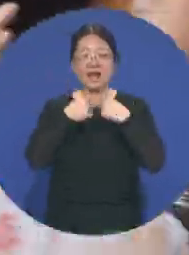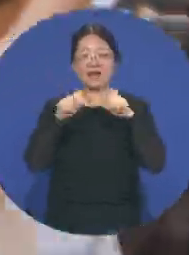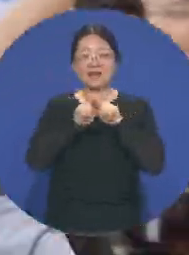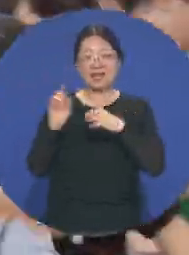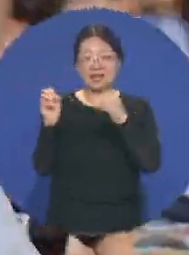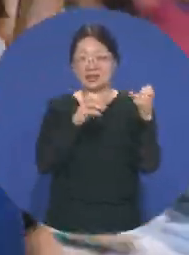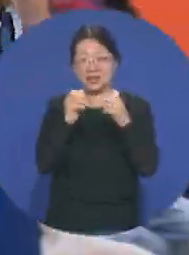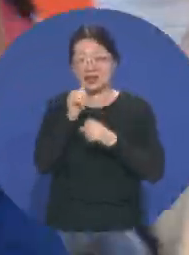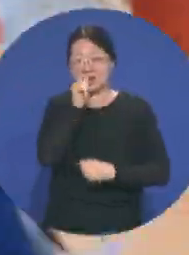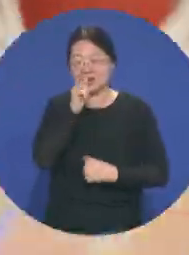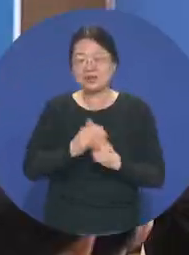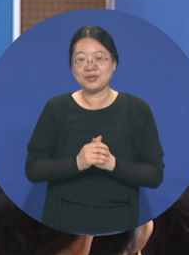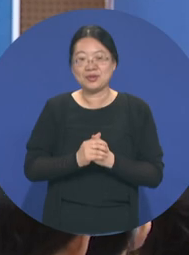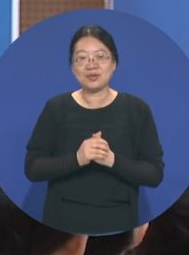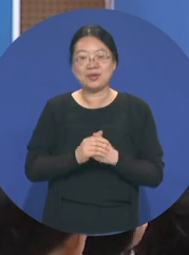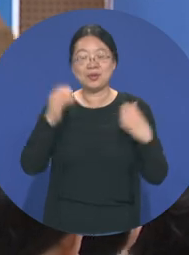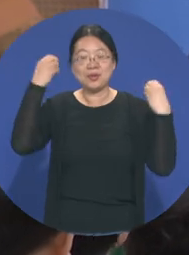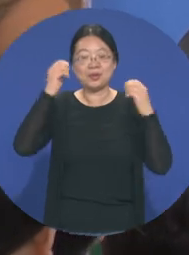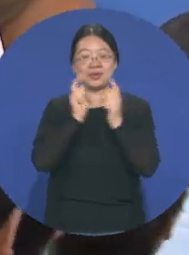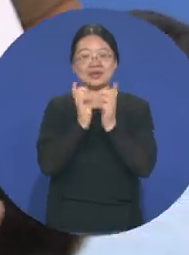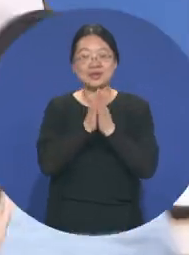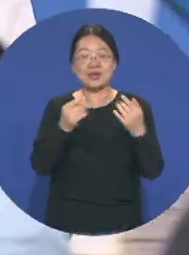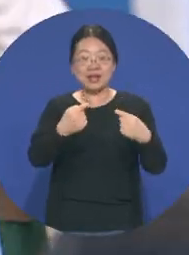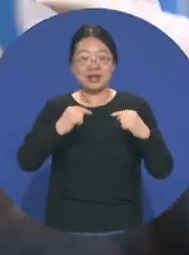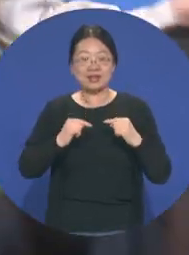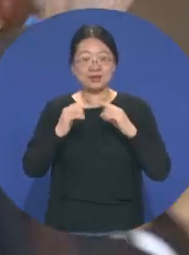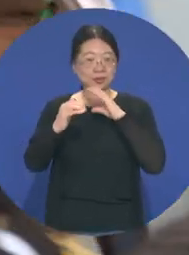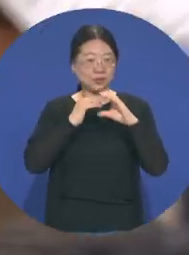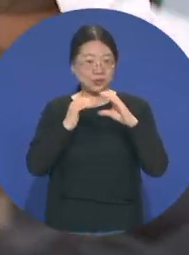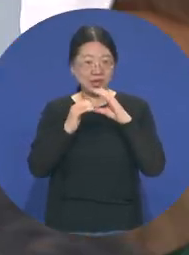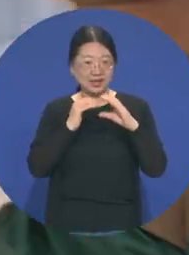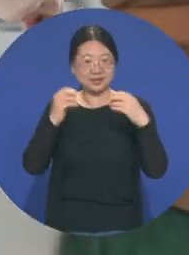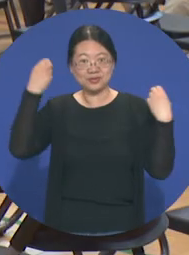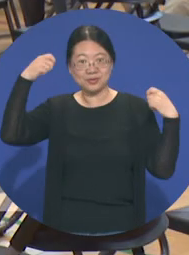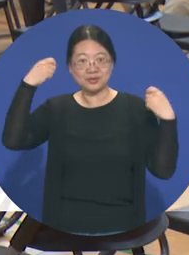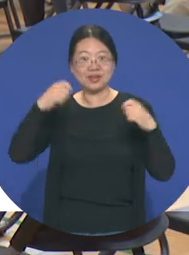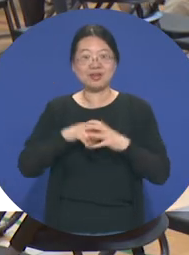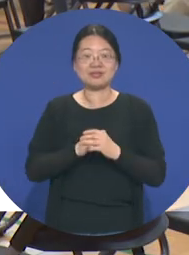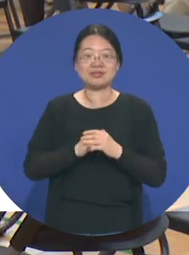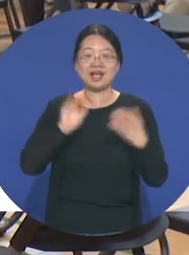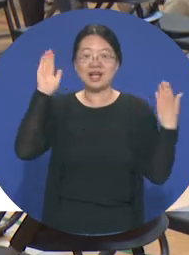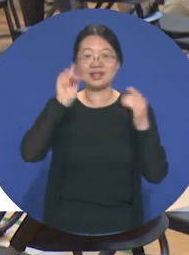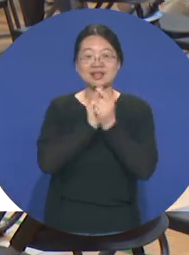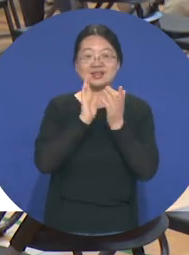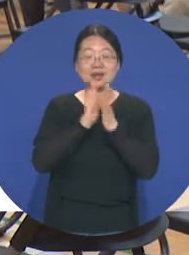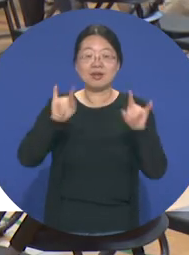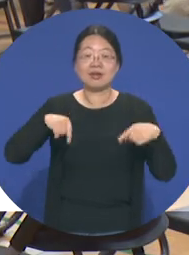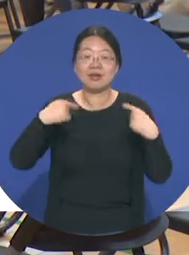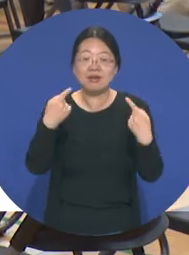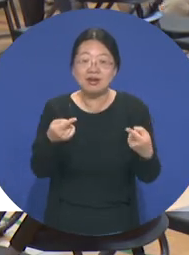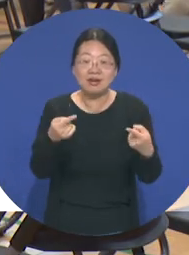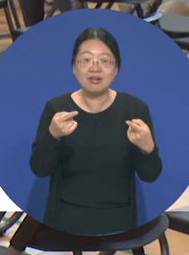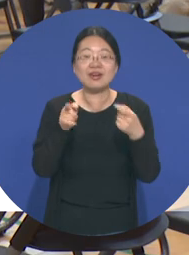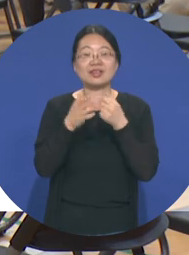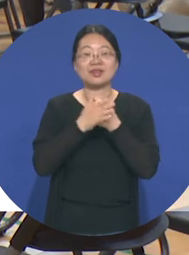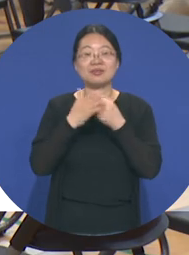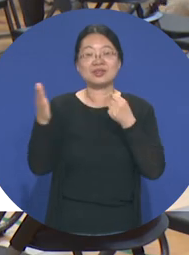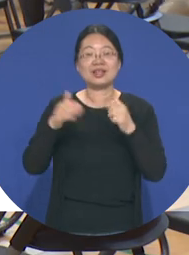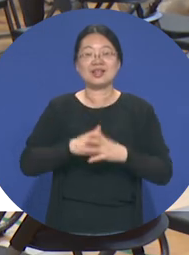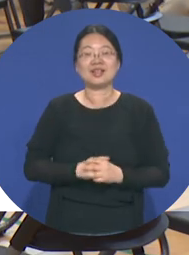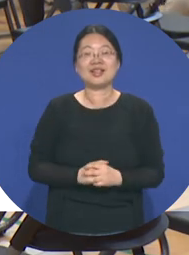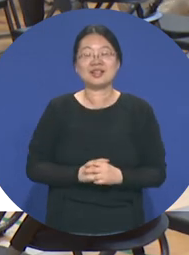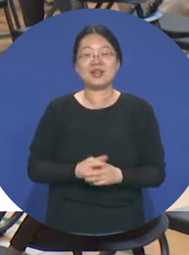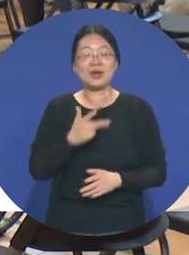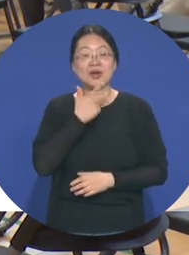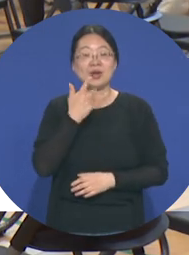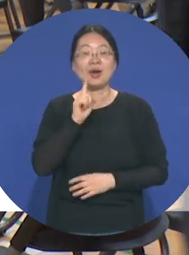함께 대화하고 공연에도 직접 참여시키는 소통형 공연입니다. 학생들이 나와서 직접 체험해보고 그런 것